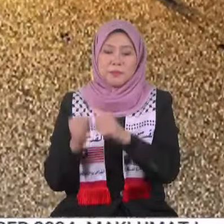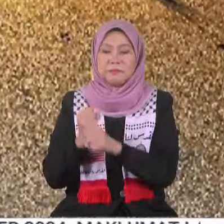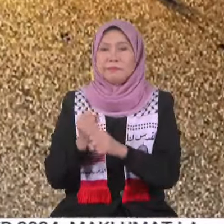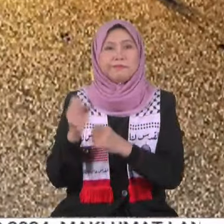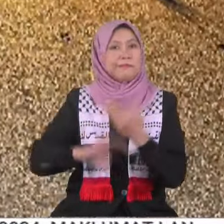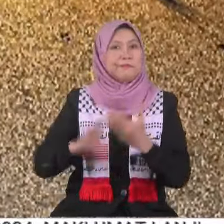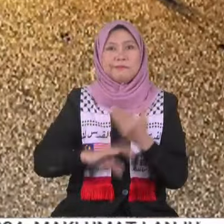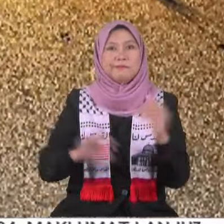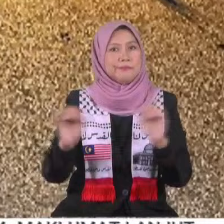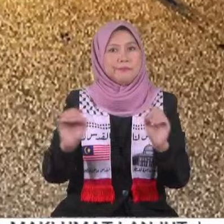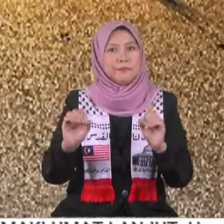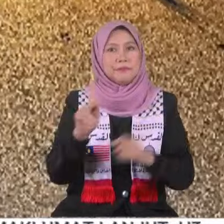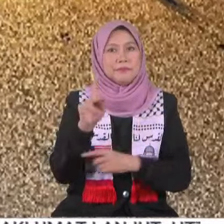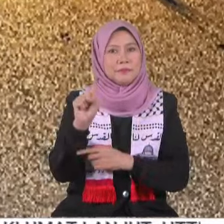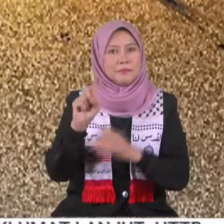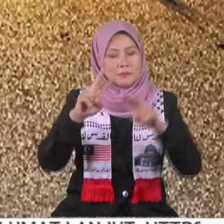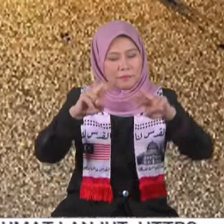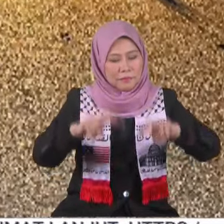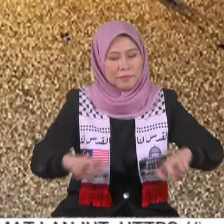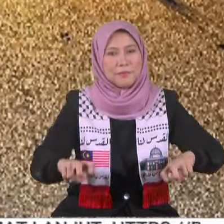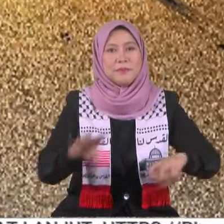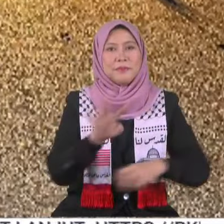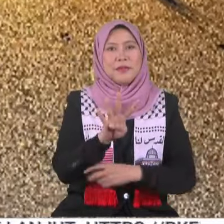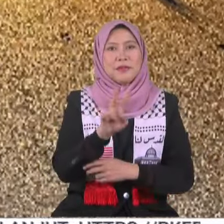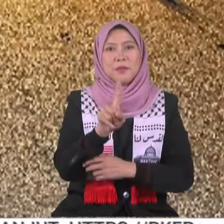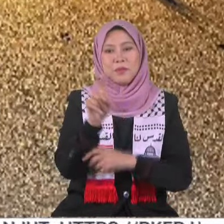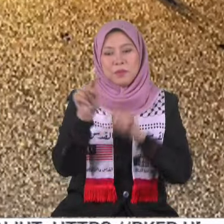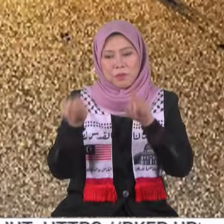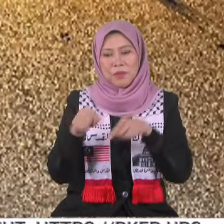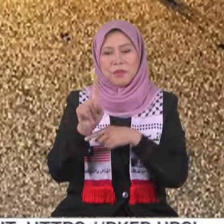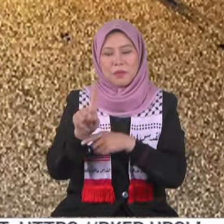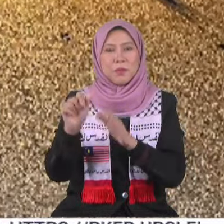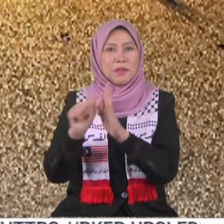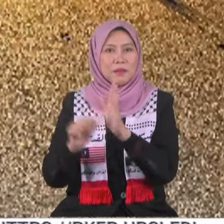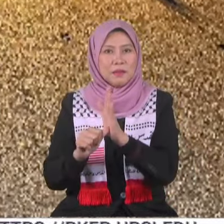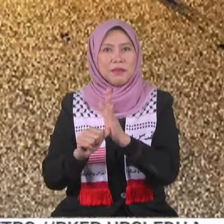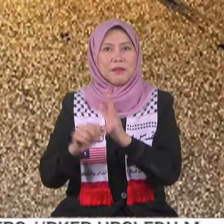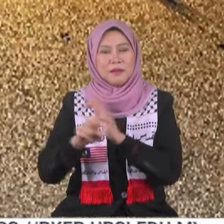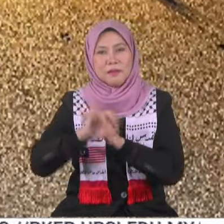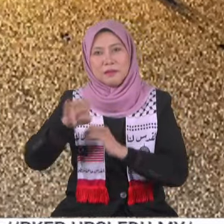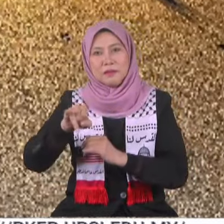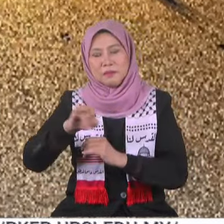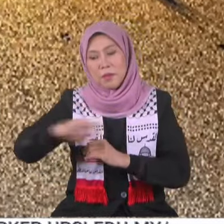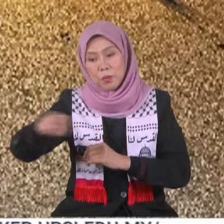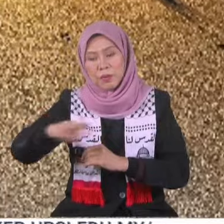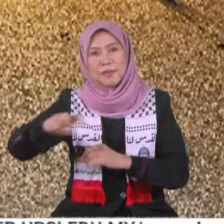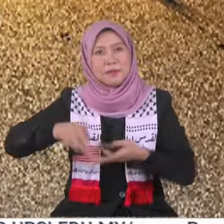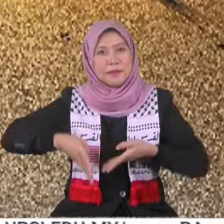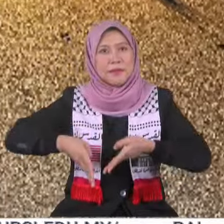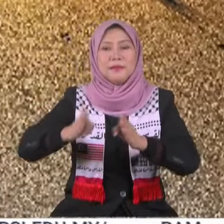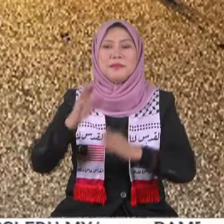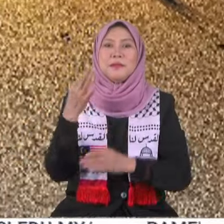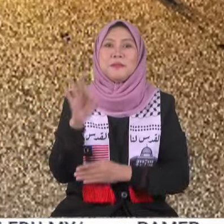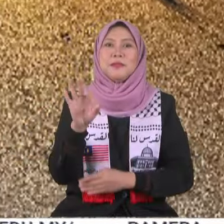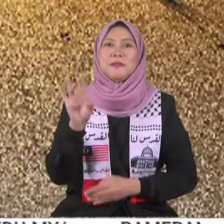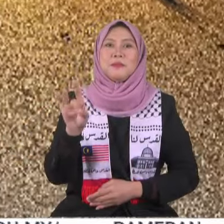kecederaan. Kes disiasat di bawah Seksyen 41-1 Akta Pengangkutan Jalan 1987.